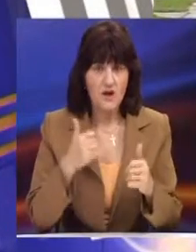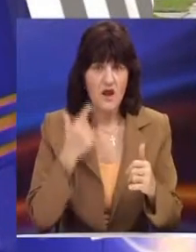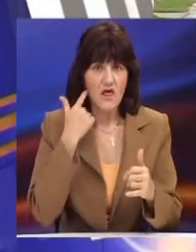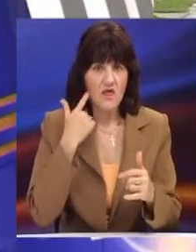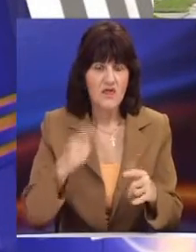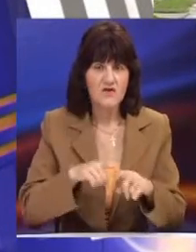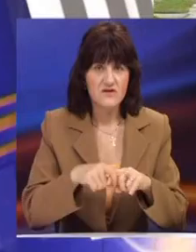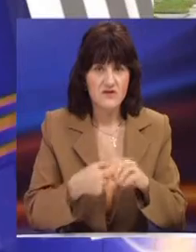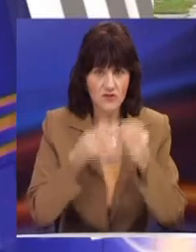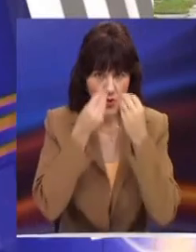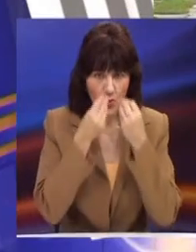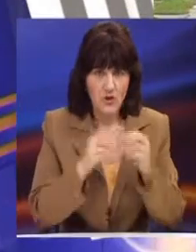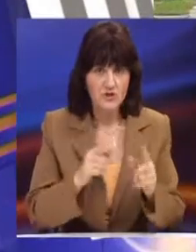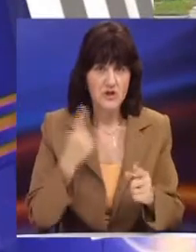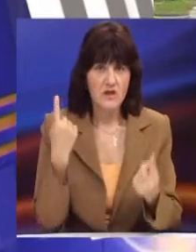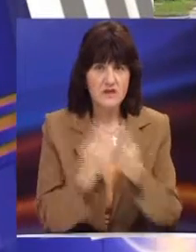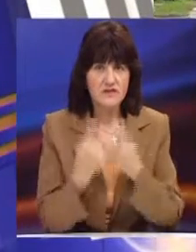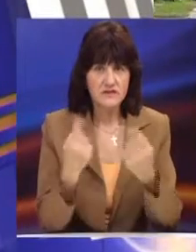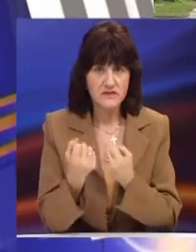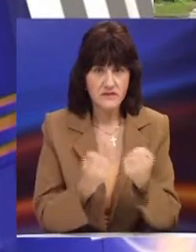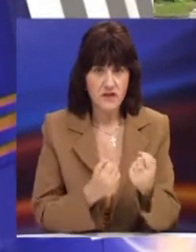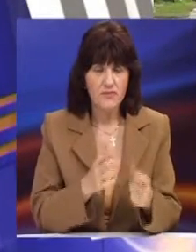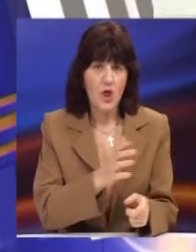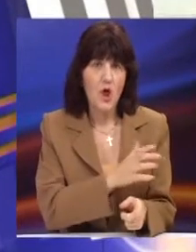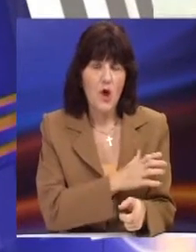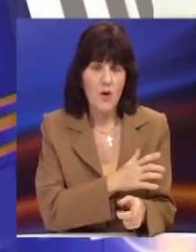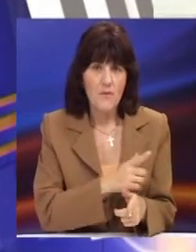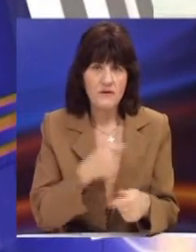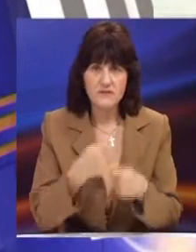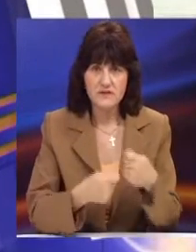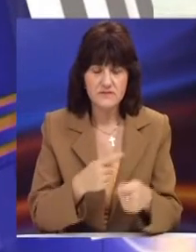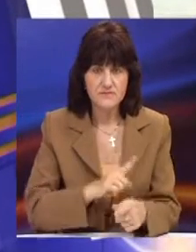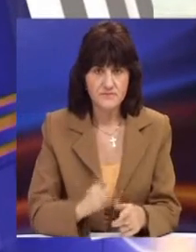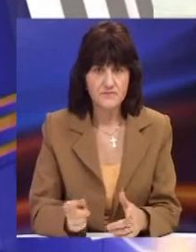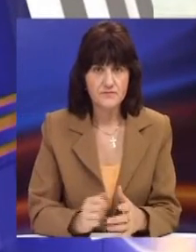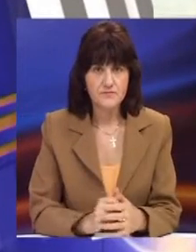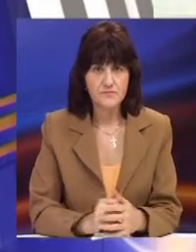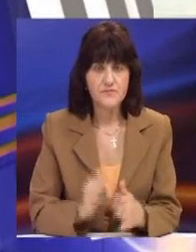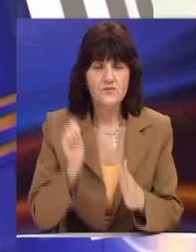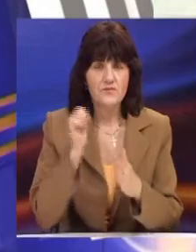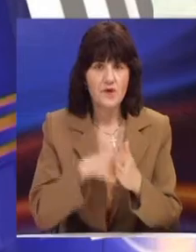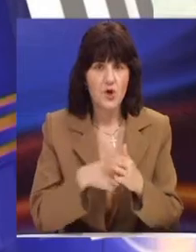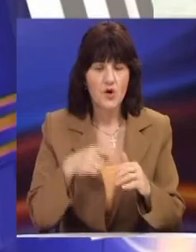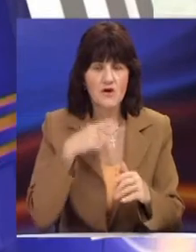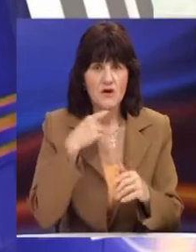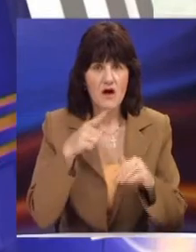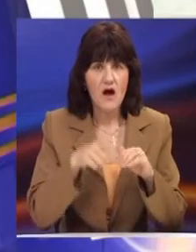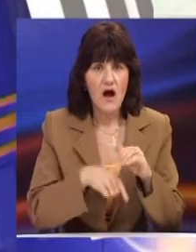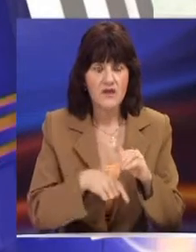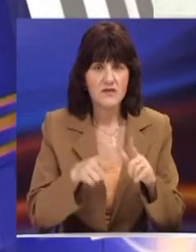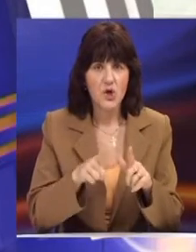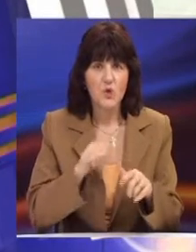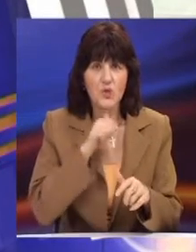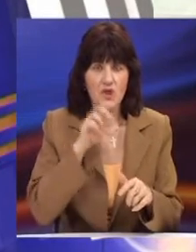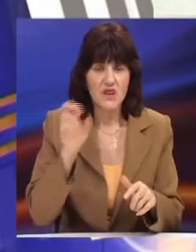javnih uređaja i ugrožavanje javnog saobraćaja opasnom radnjom i opasnim sredstvom. Stroge kazne dale su rezultat